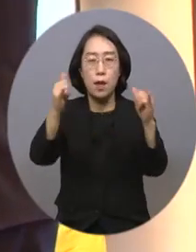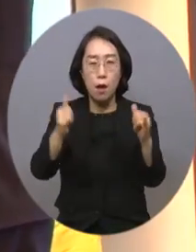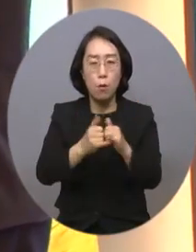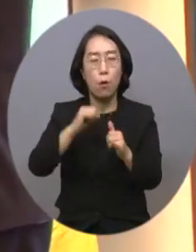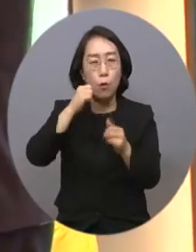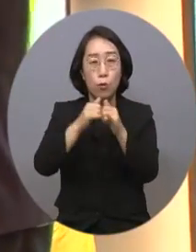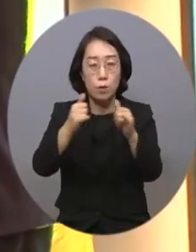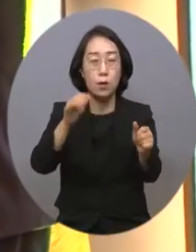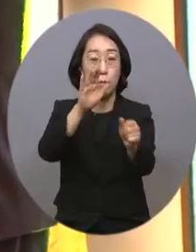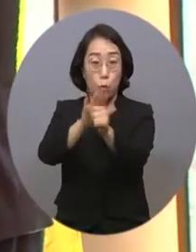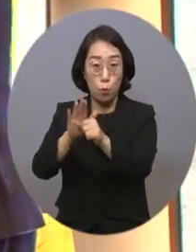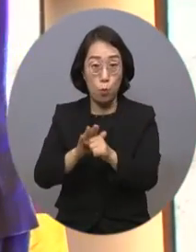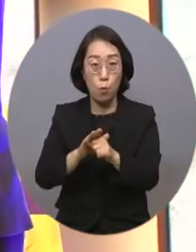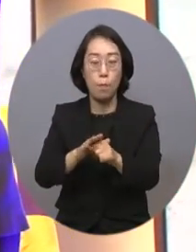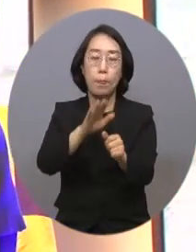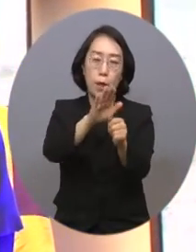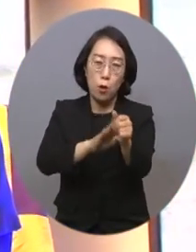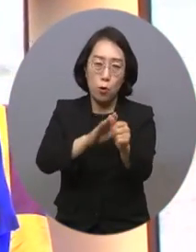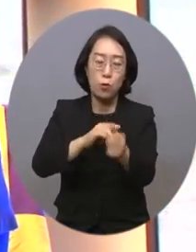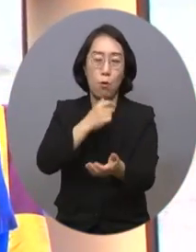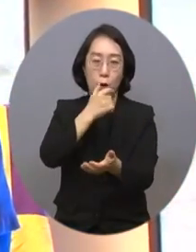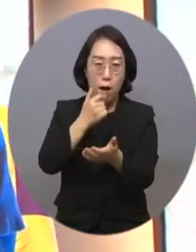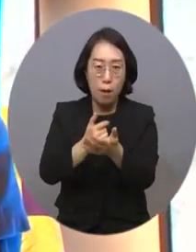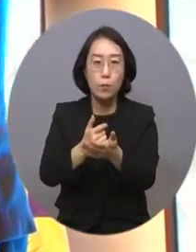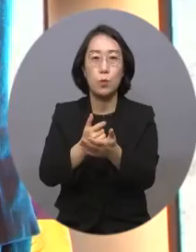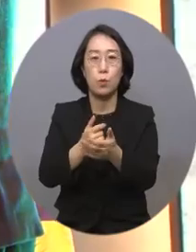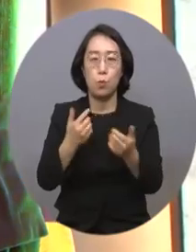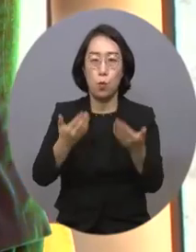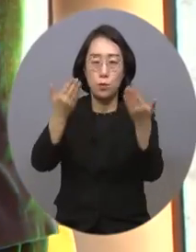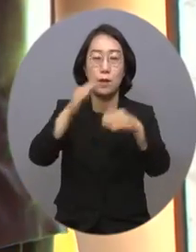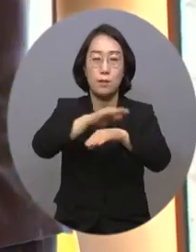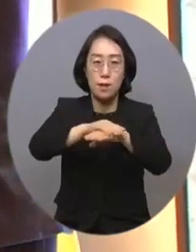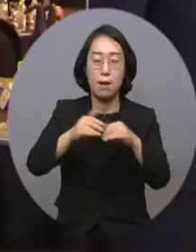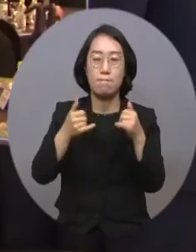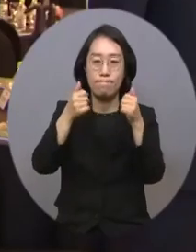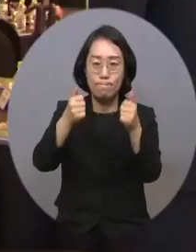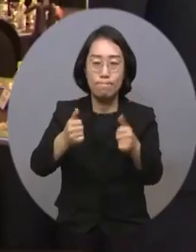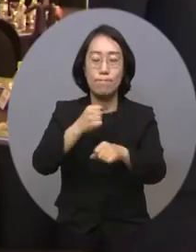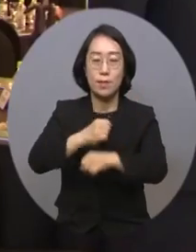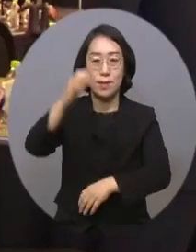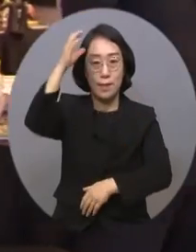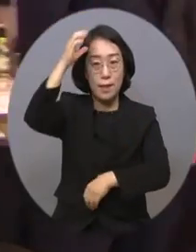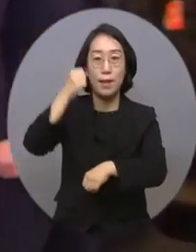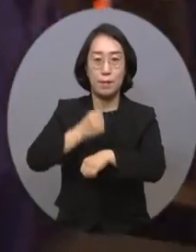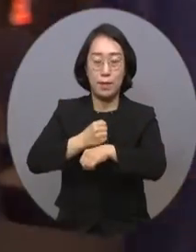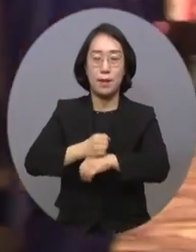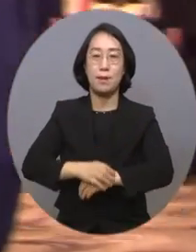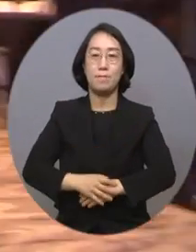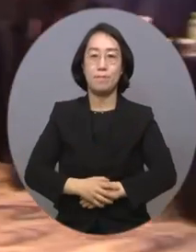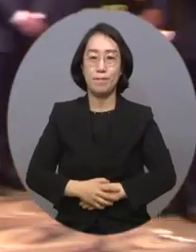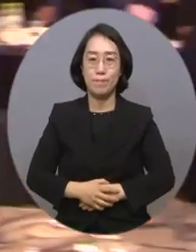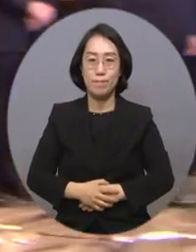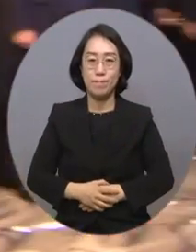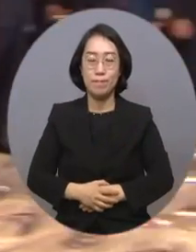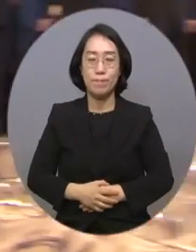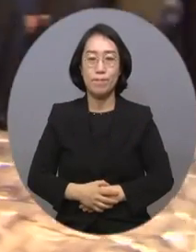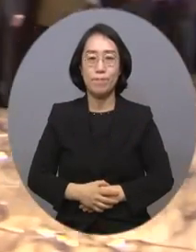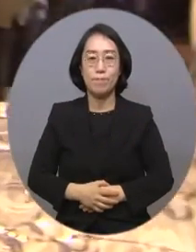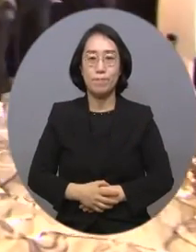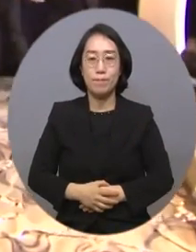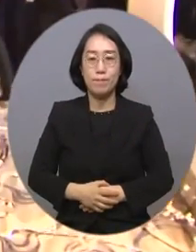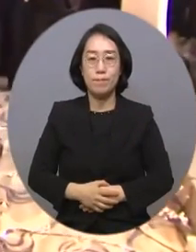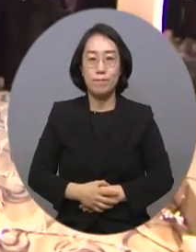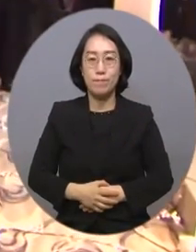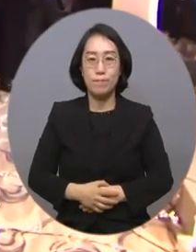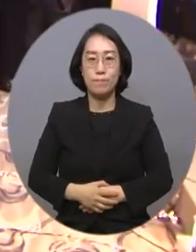돕고 격려와 함께 감동으로 참 봉사에 앞장서 길을 기대해 봅니다 지금까지 복지 db 부산 범 송 환경 양입니다